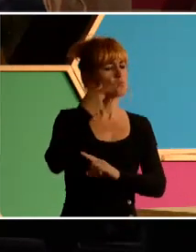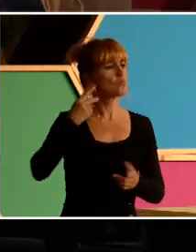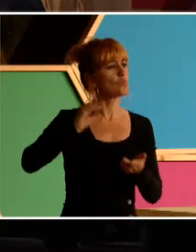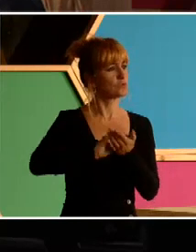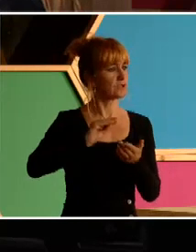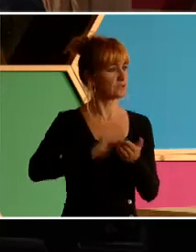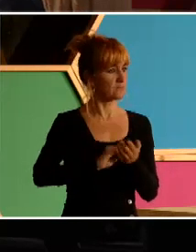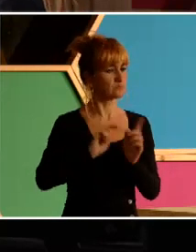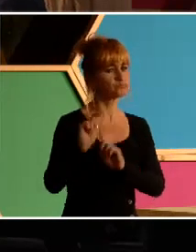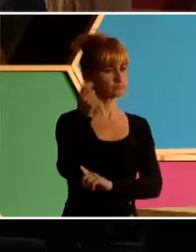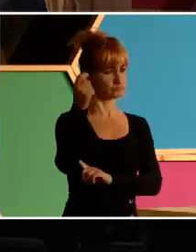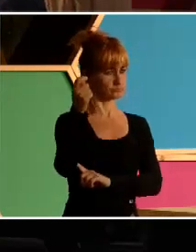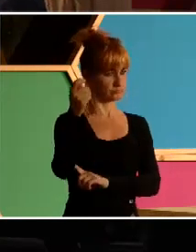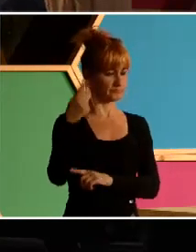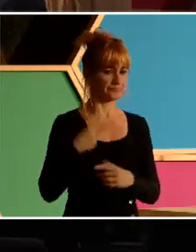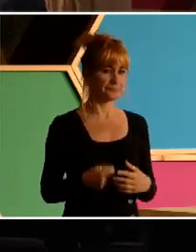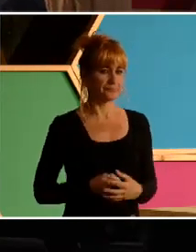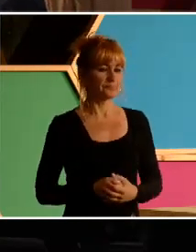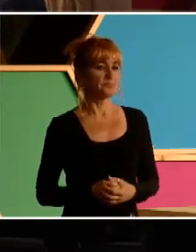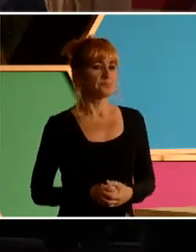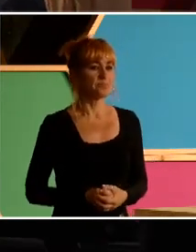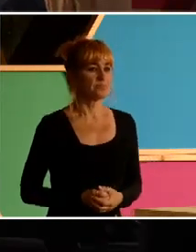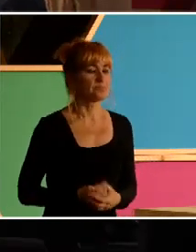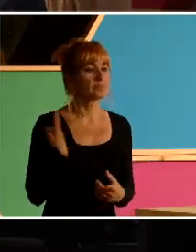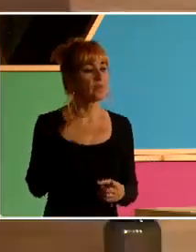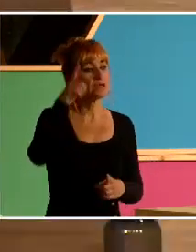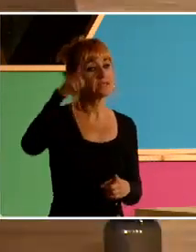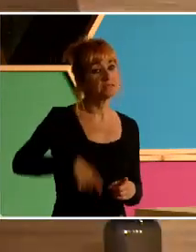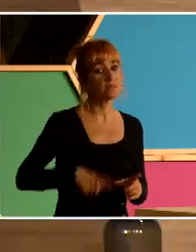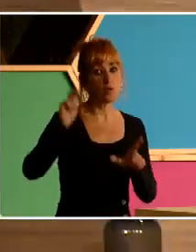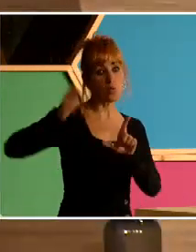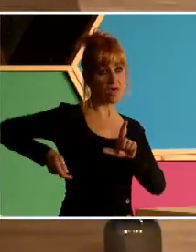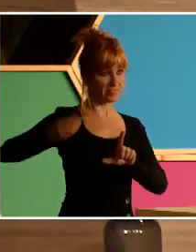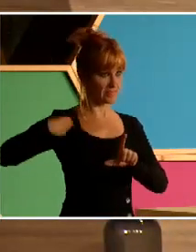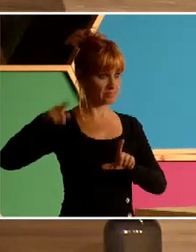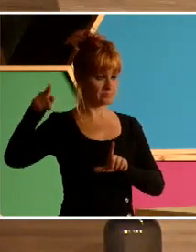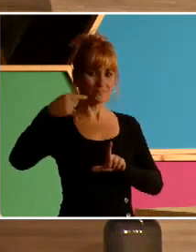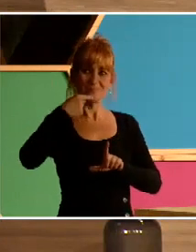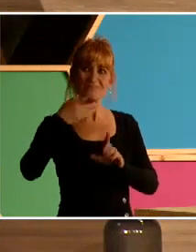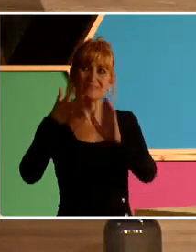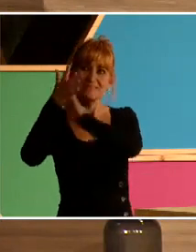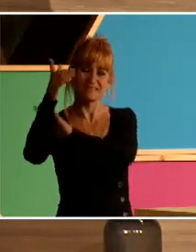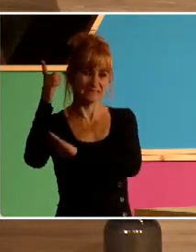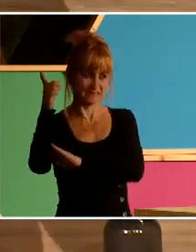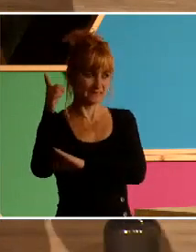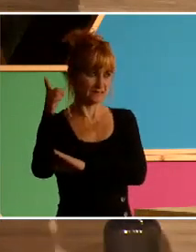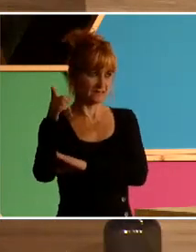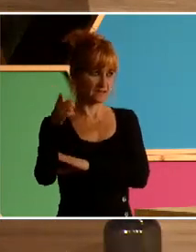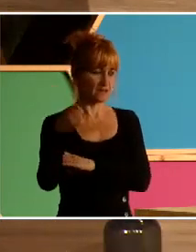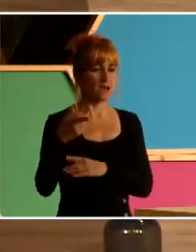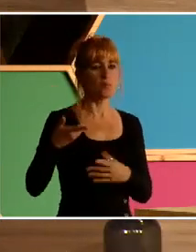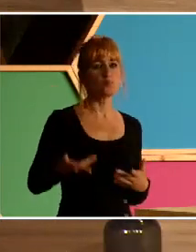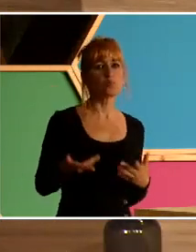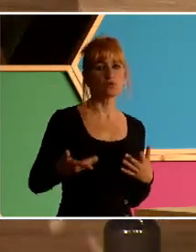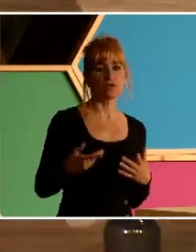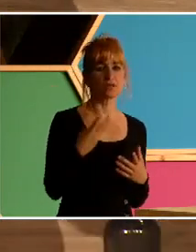exerceix, no? I precisament li senyalava al magistrat, no? L'equivalència de lo que representava més de 2 milions